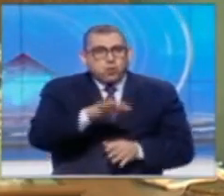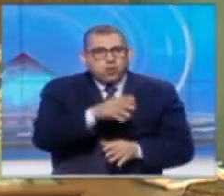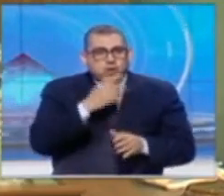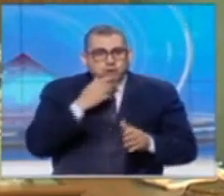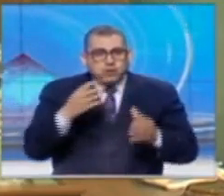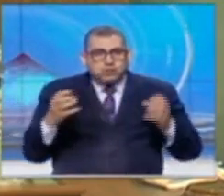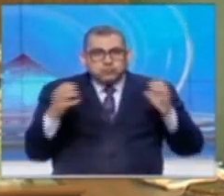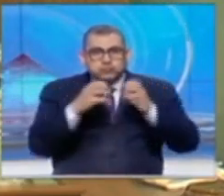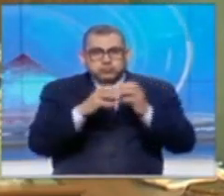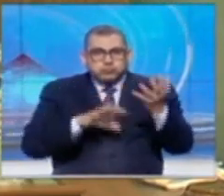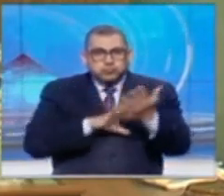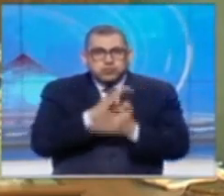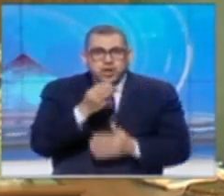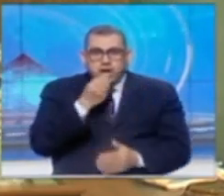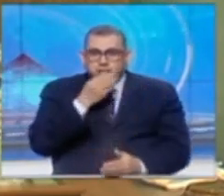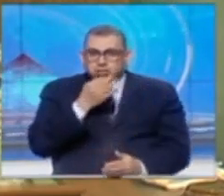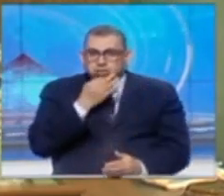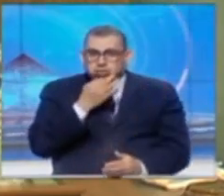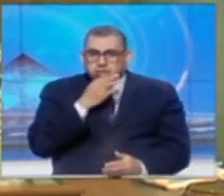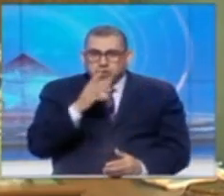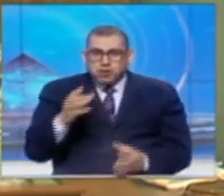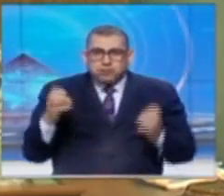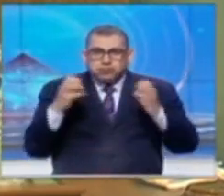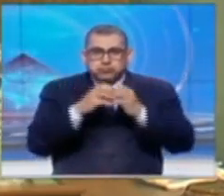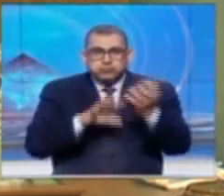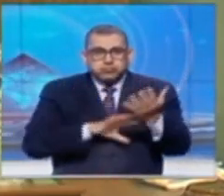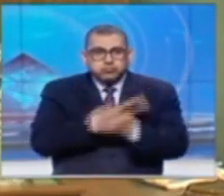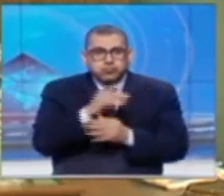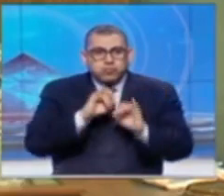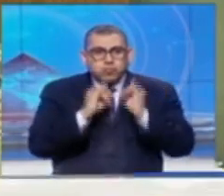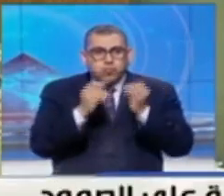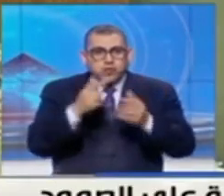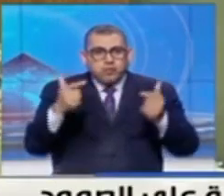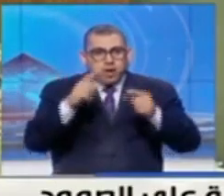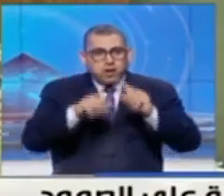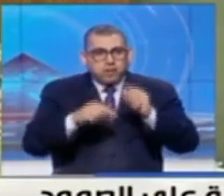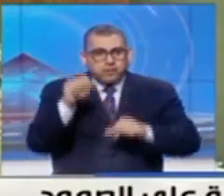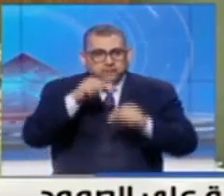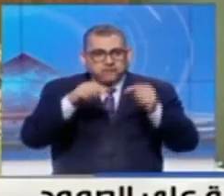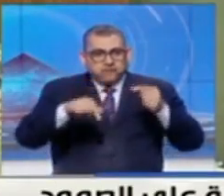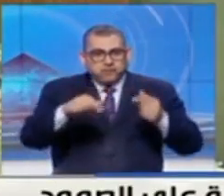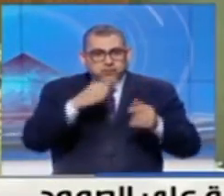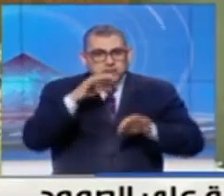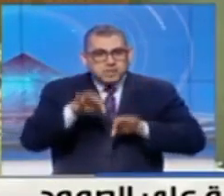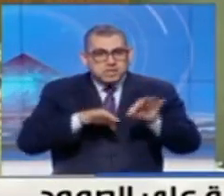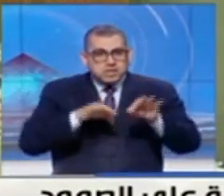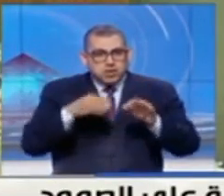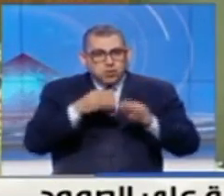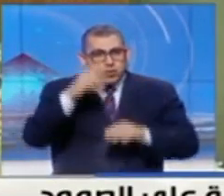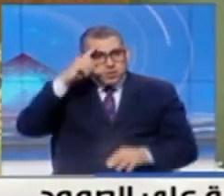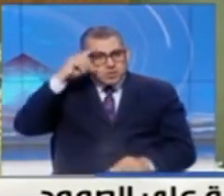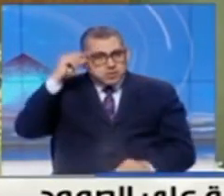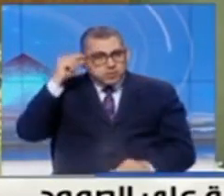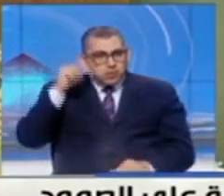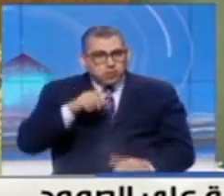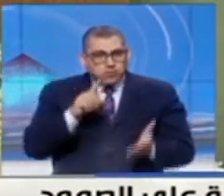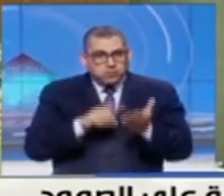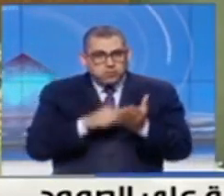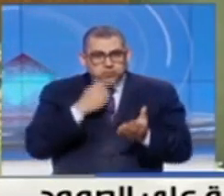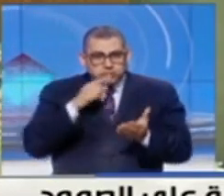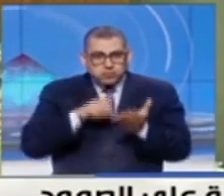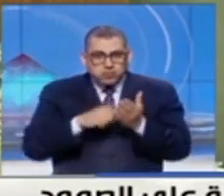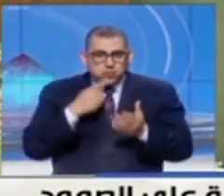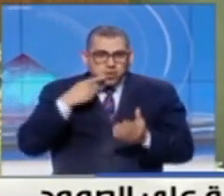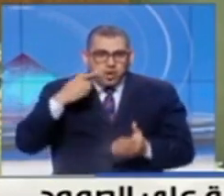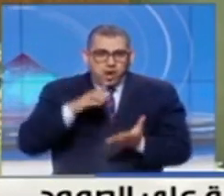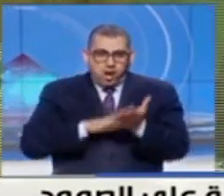على الموارد الشحيحة يهدد السلم والأمن المجتمعي والسياسي في الصومال على نحو